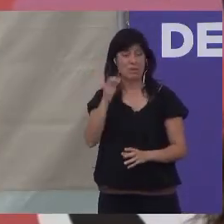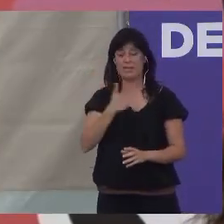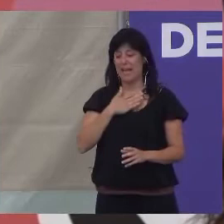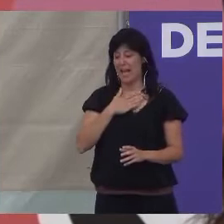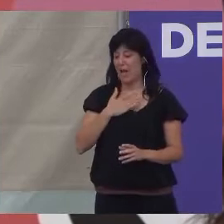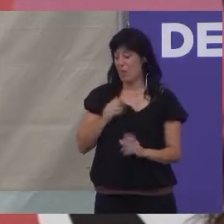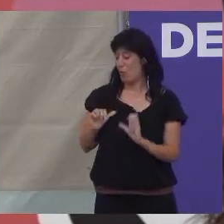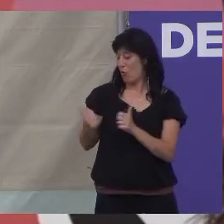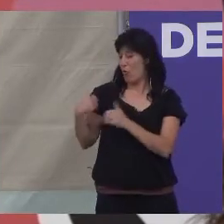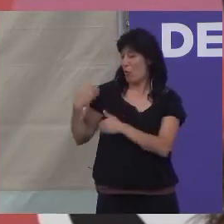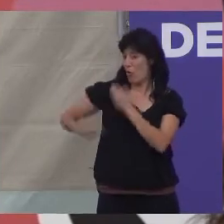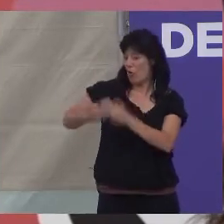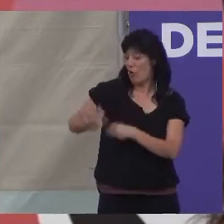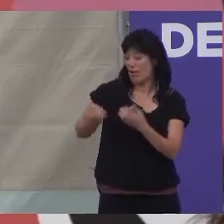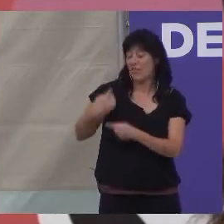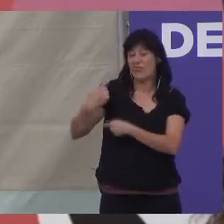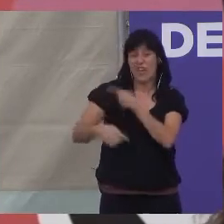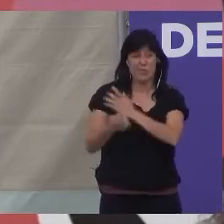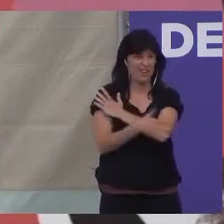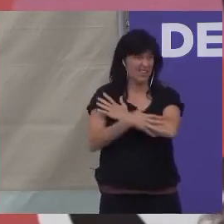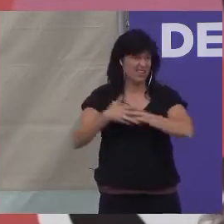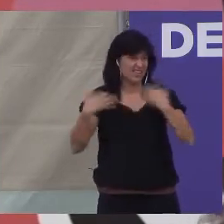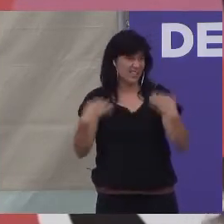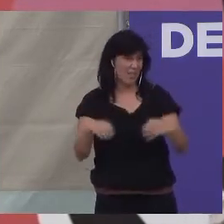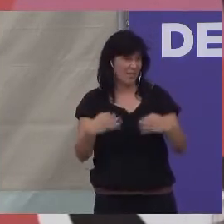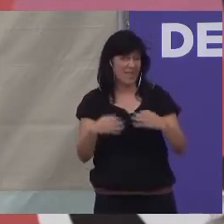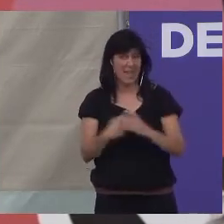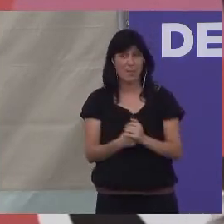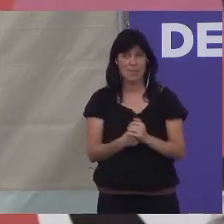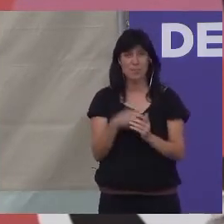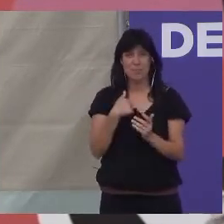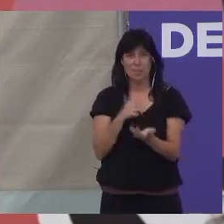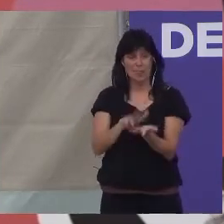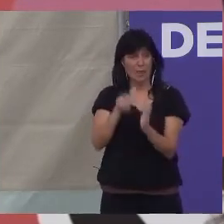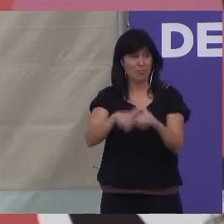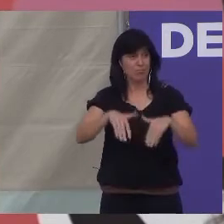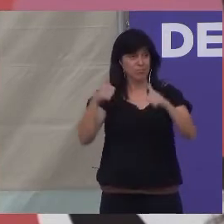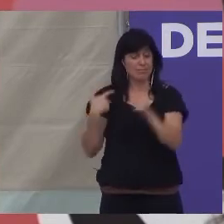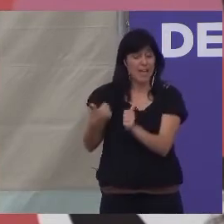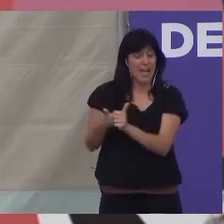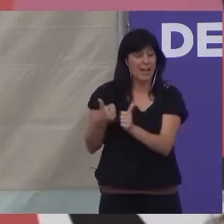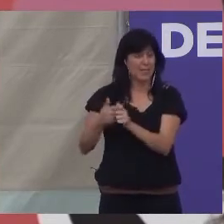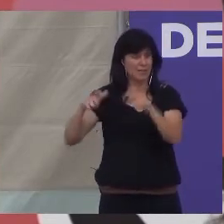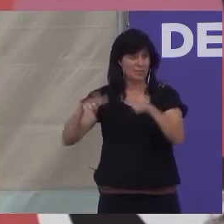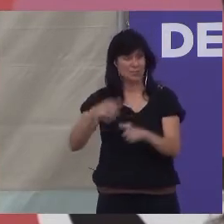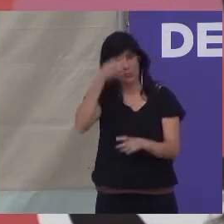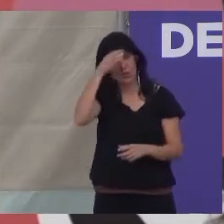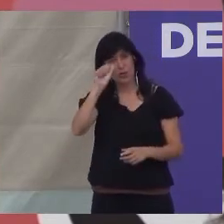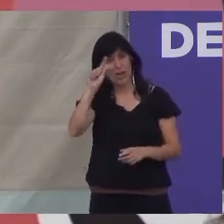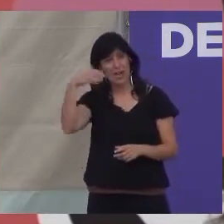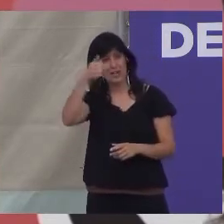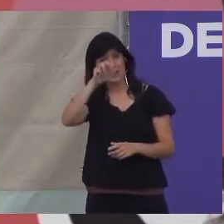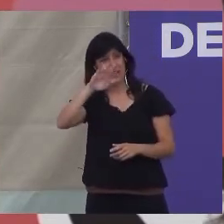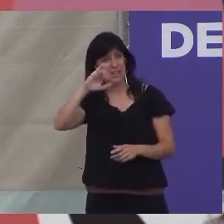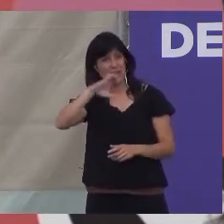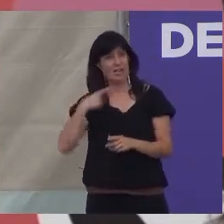orígens, una família de condició humil. Em presente amb l'aval del Cercle d'Alberic en companyia